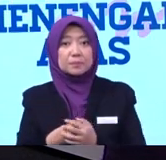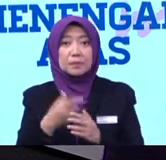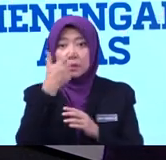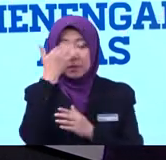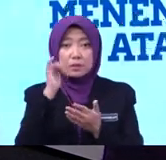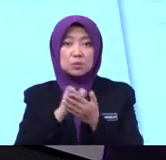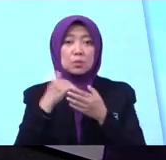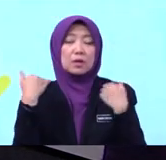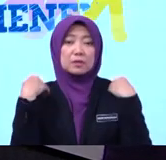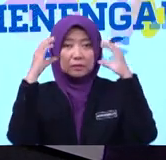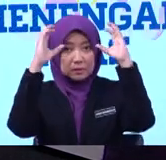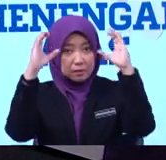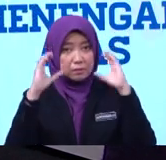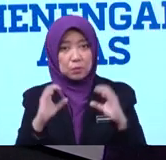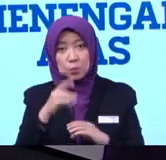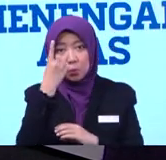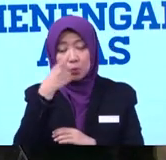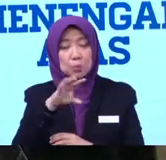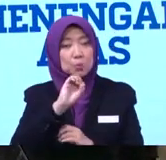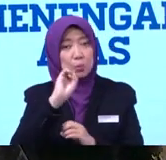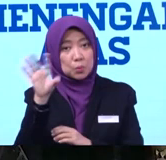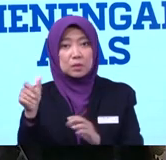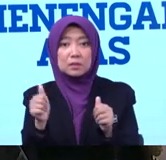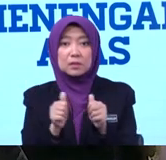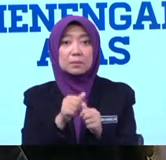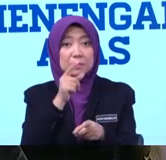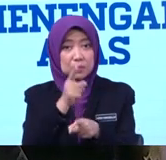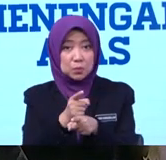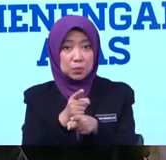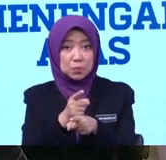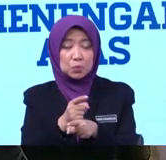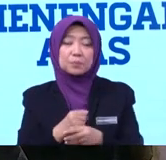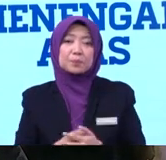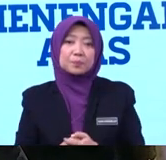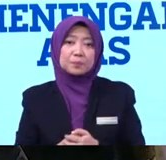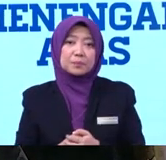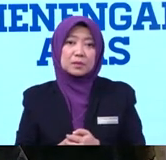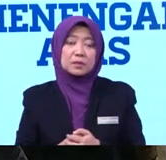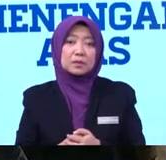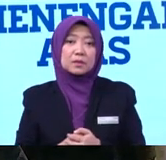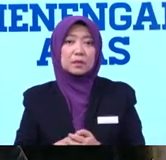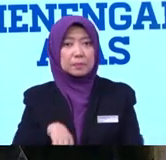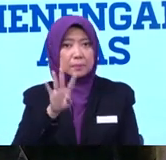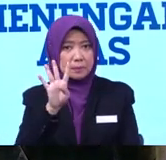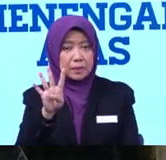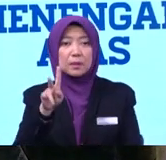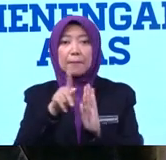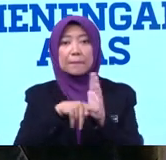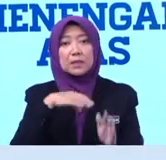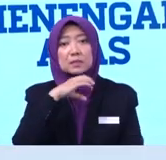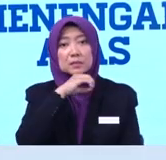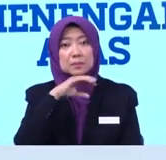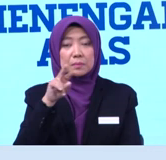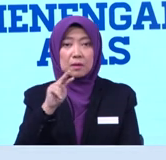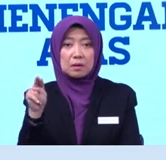untuk lupuskan dengan berkesan Oke seterusnya pencemaran yang keempat yaitu pencemaran